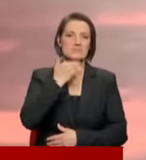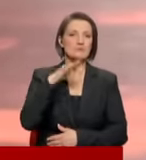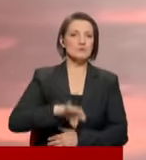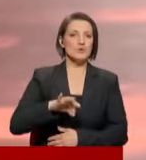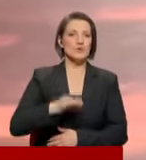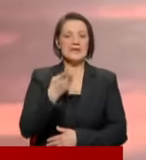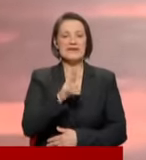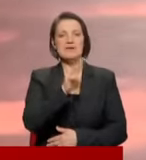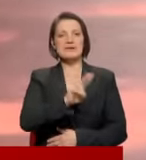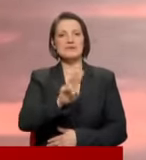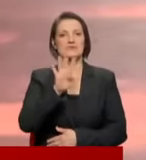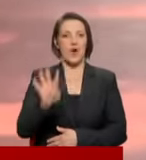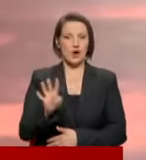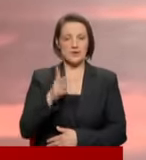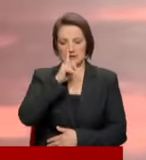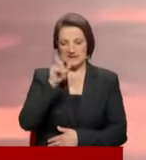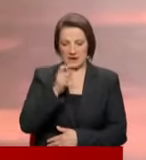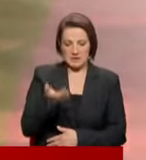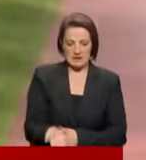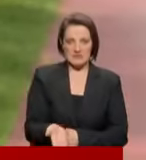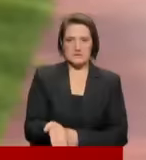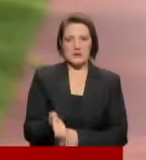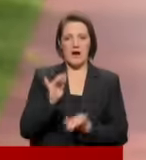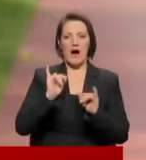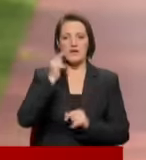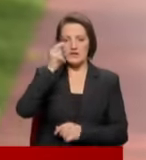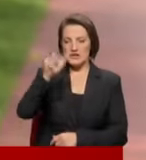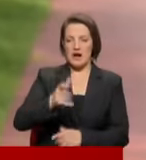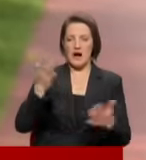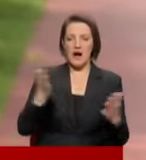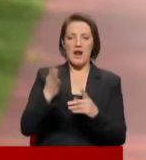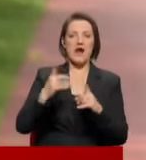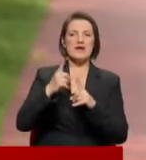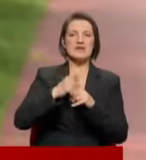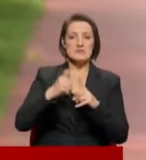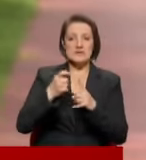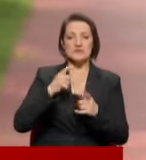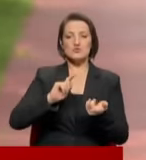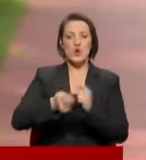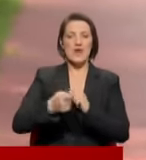Bugün 2024 Nisan ayındayız. Aynı kişinin hala kimliğini,